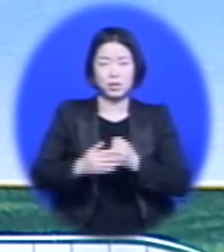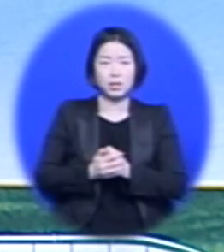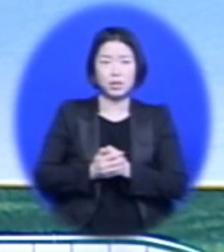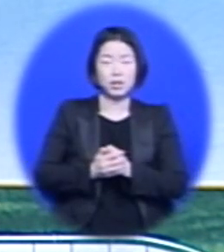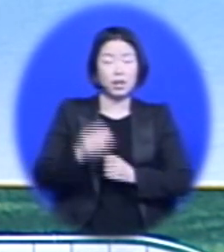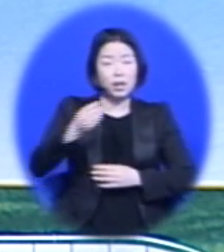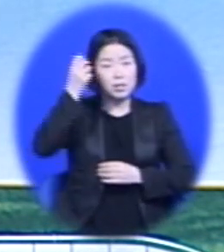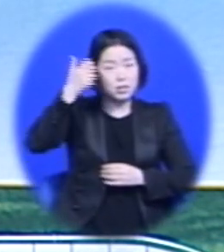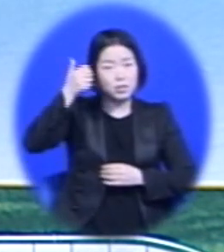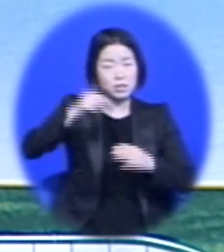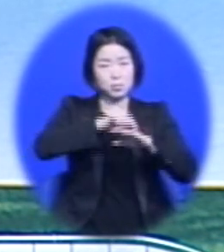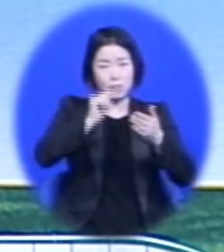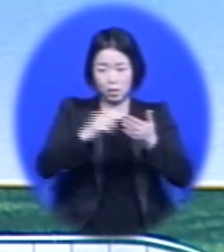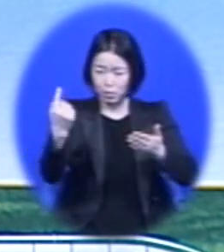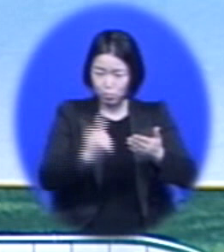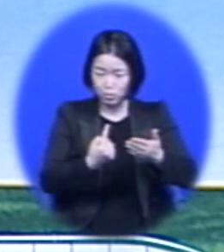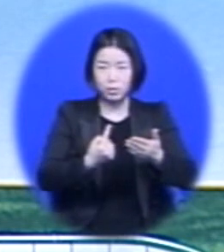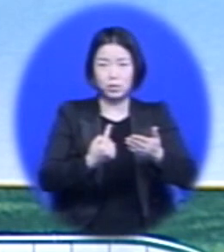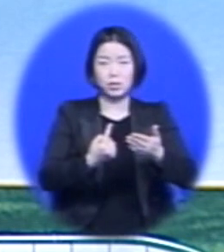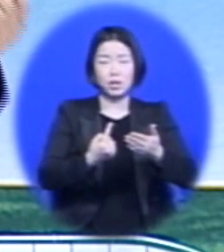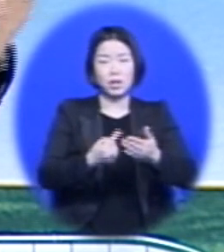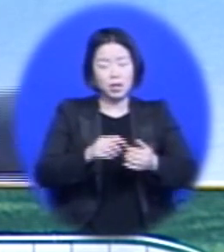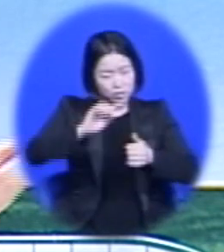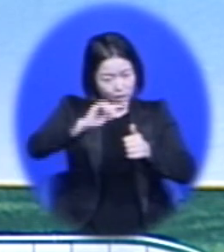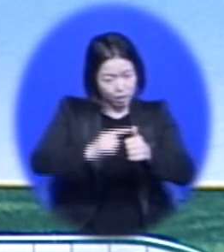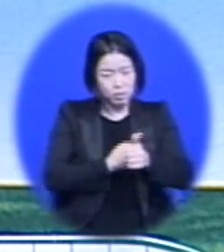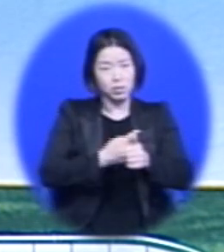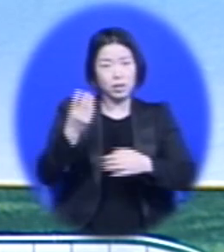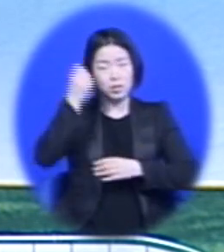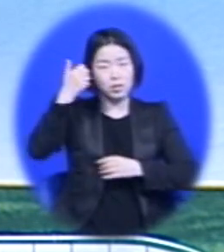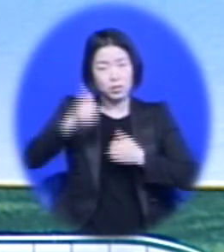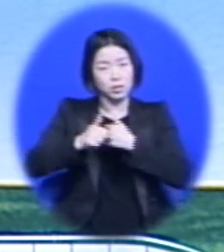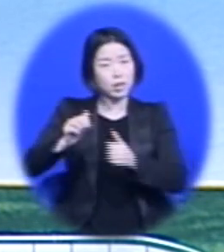성령님의 마음이 임하셨다고 저절로 성령님을 따라 사는 거 아닙니다.